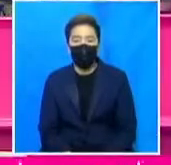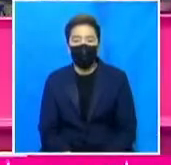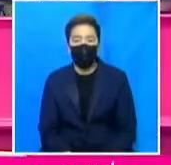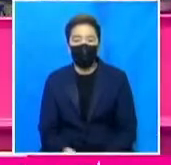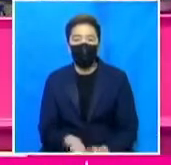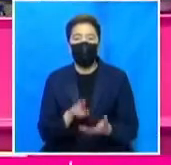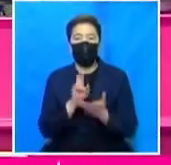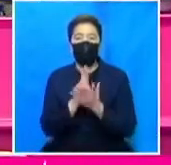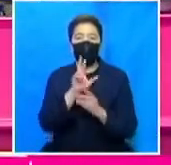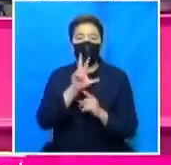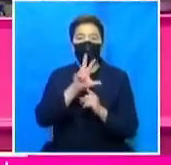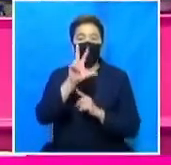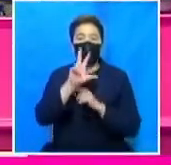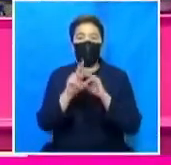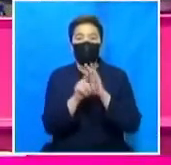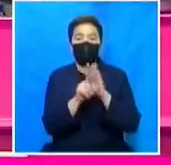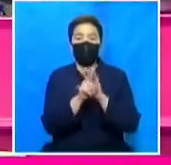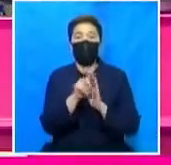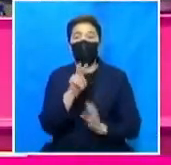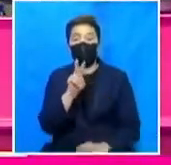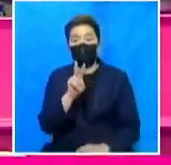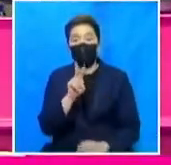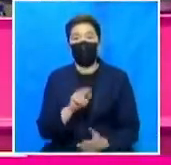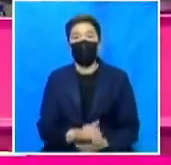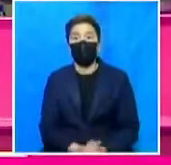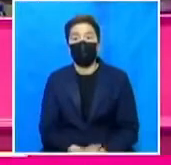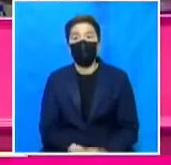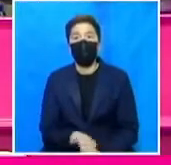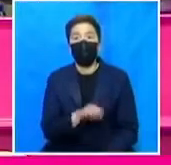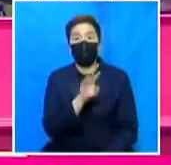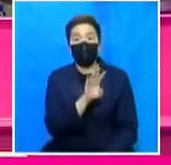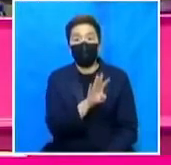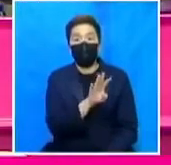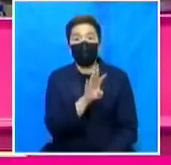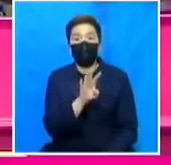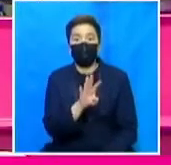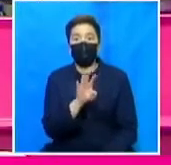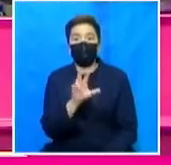875010อันดับที่3หมุนครั้งที่2เลขที่ออก